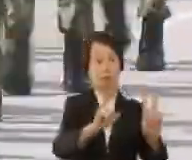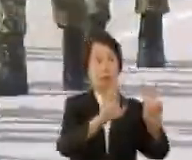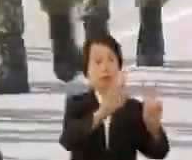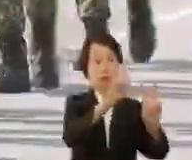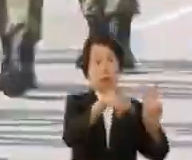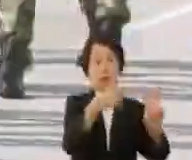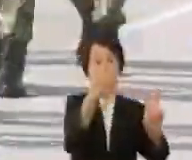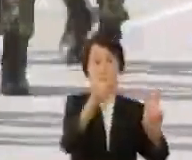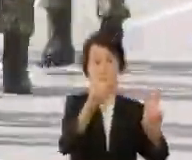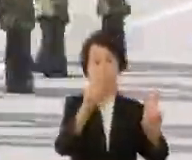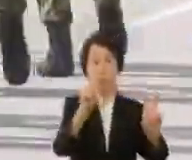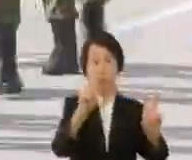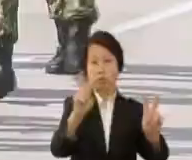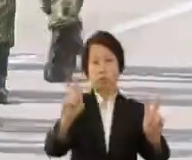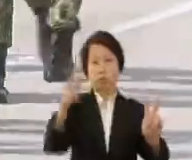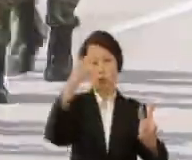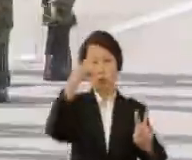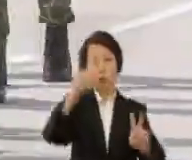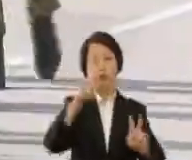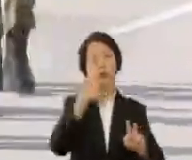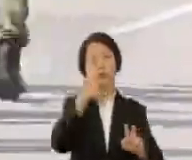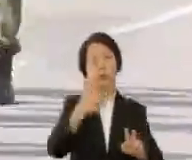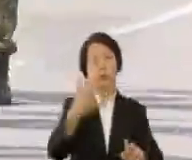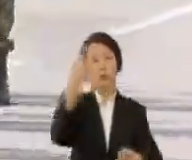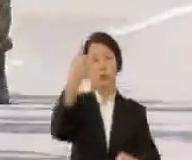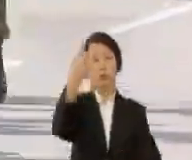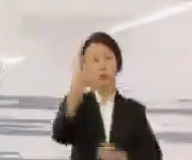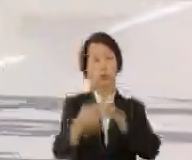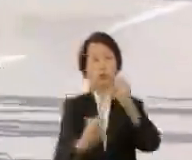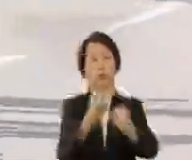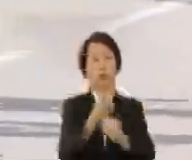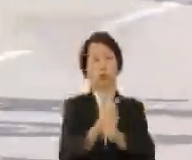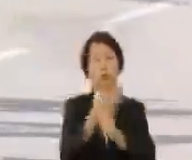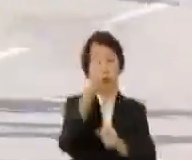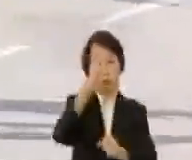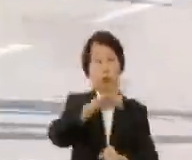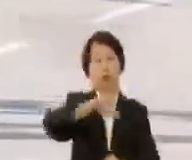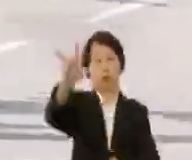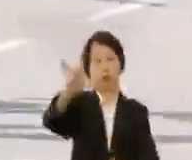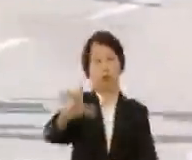Oktober 2022 bagi misi selama satu tahun.